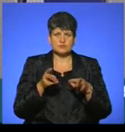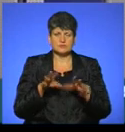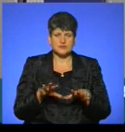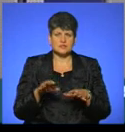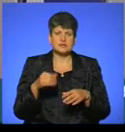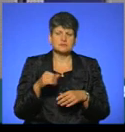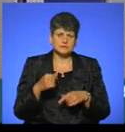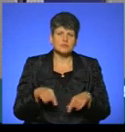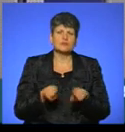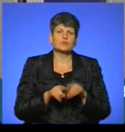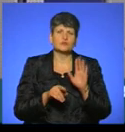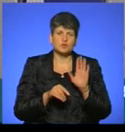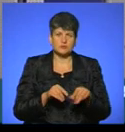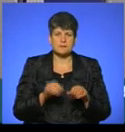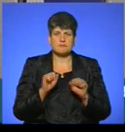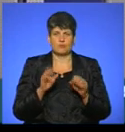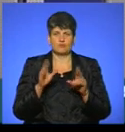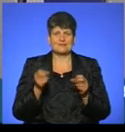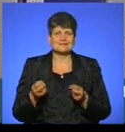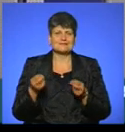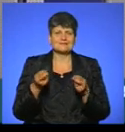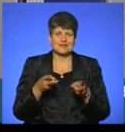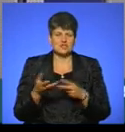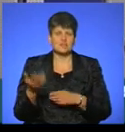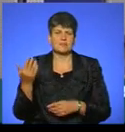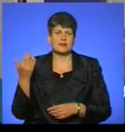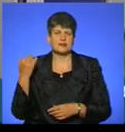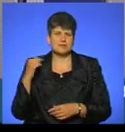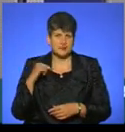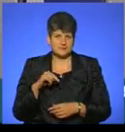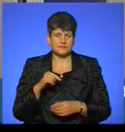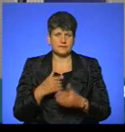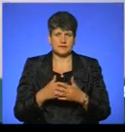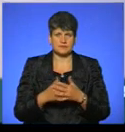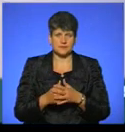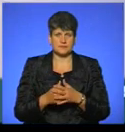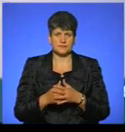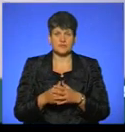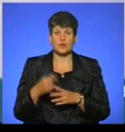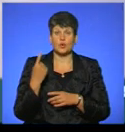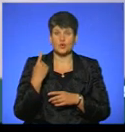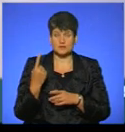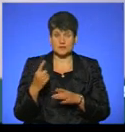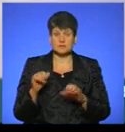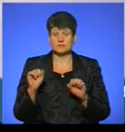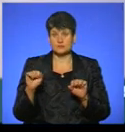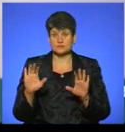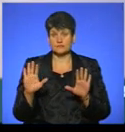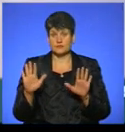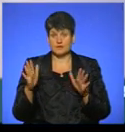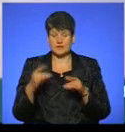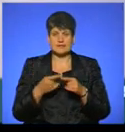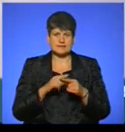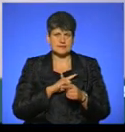міг відбутися такий скид перед тим, що наслідок. То ви кажете, один із варіантів – це